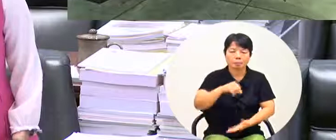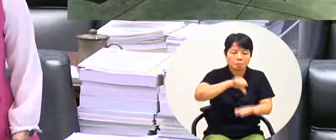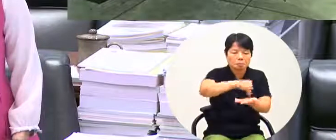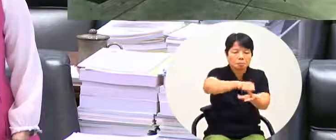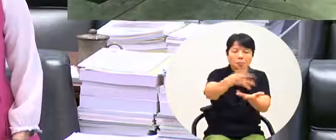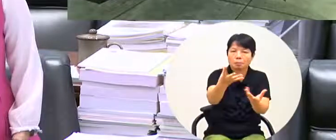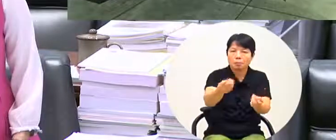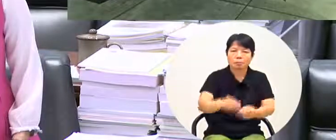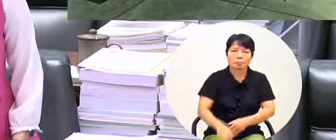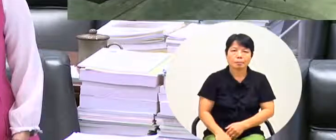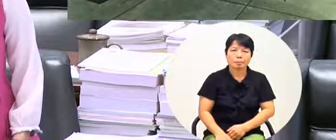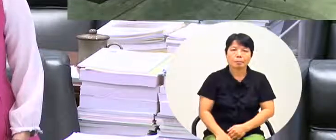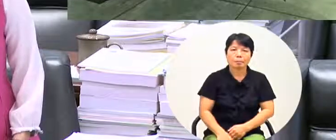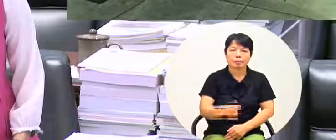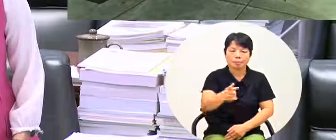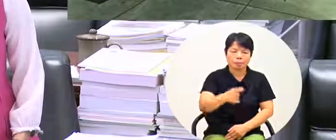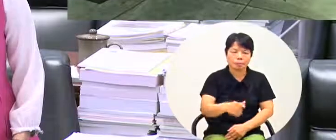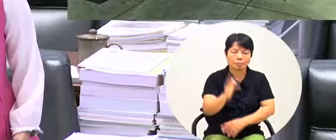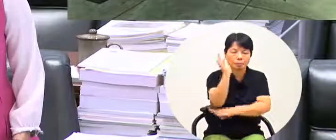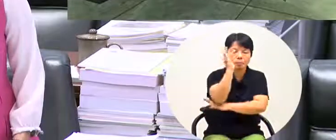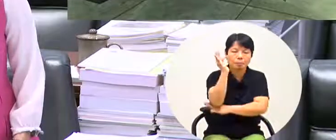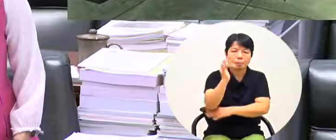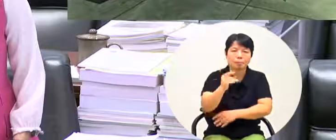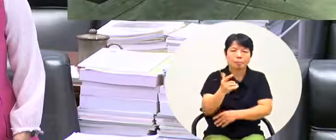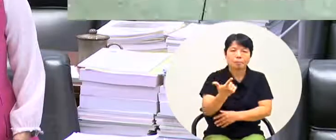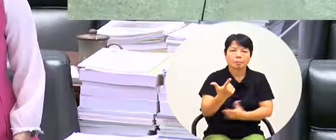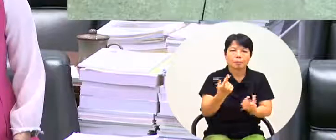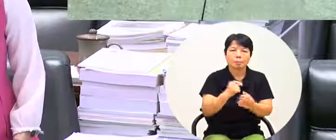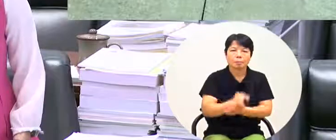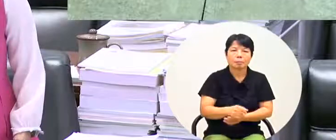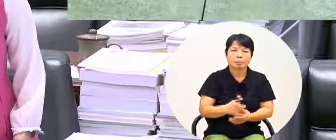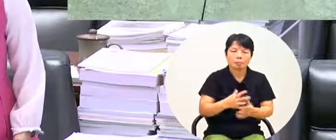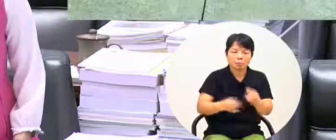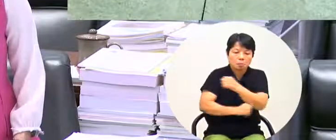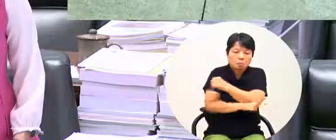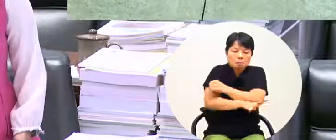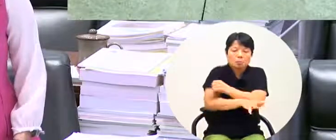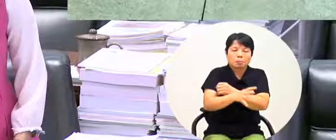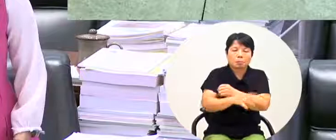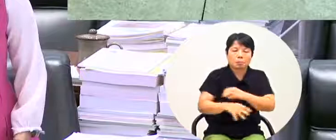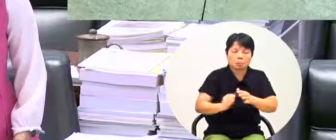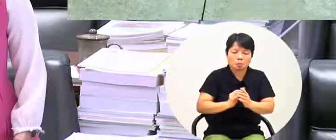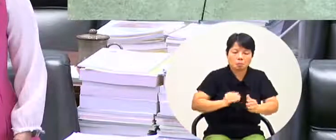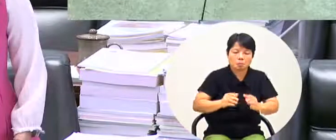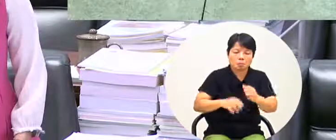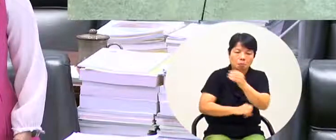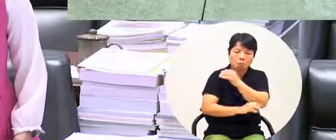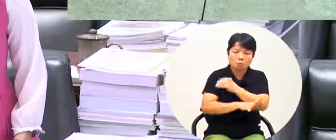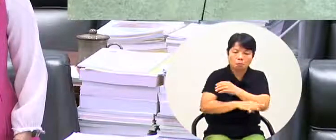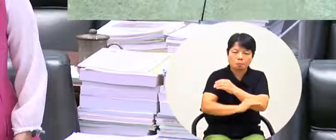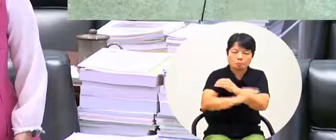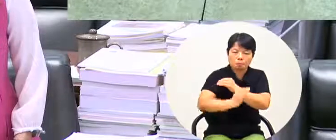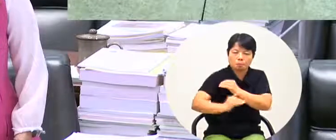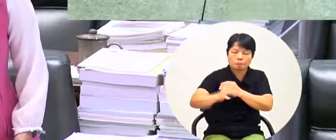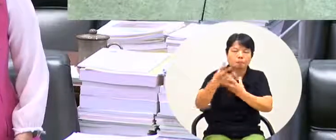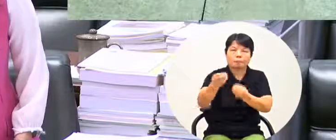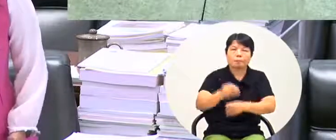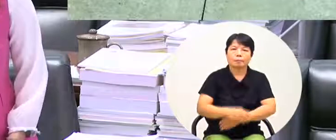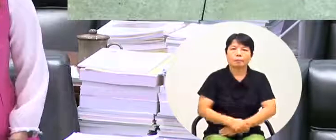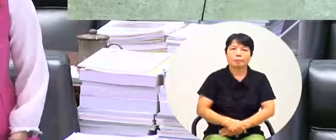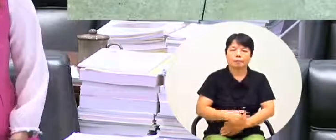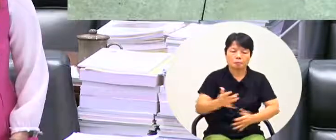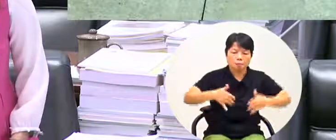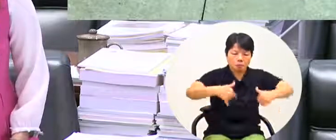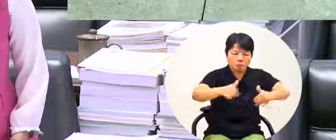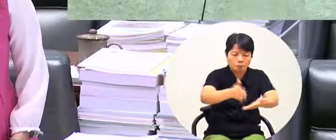就这个都没有什么串根的问题，也做得很好哈，那街道都干干净净，他这个树你看它这个做得相